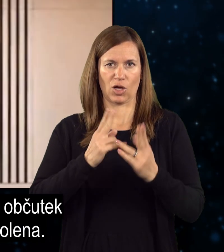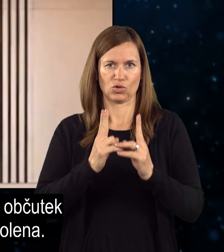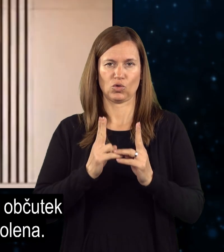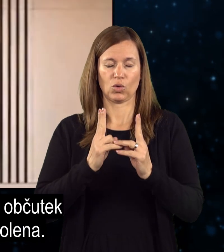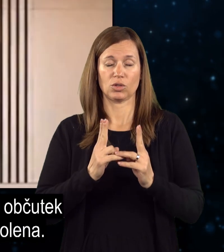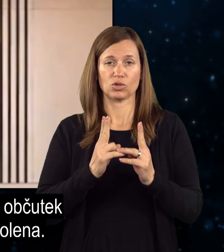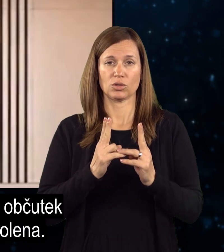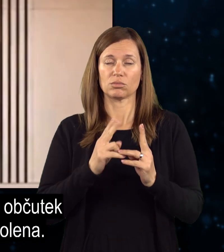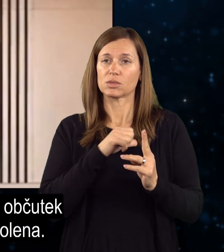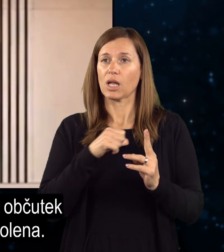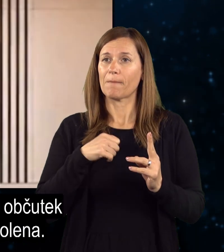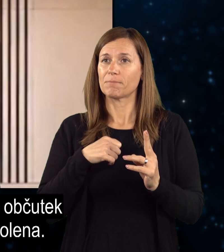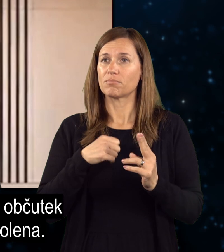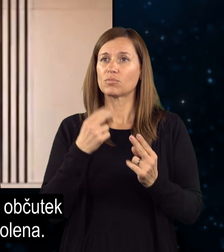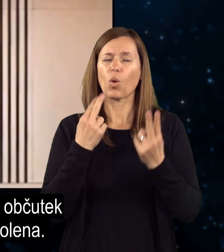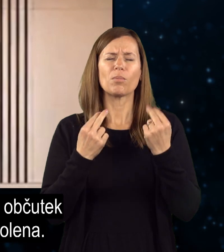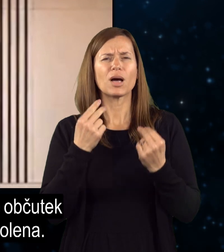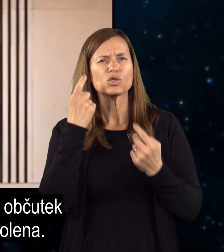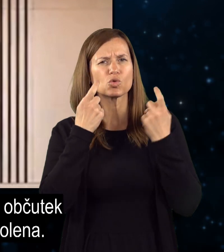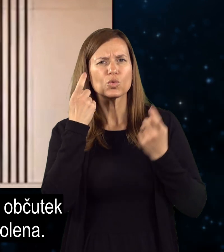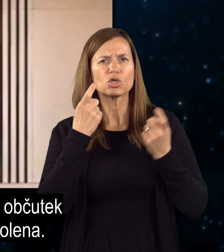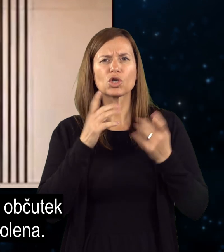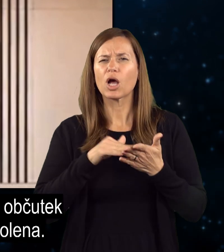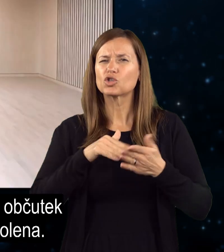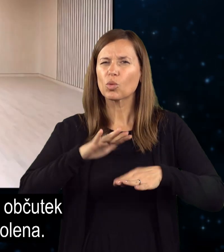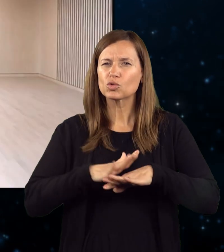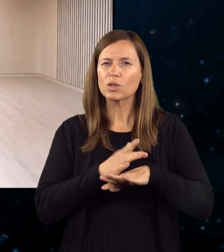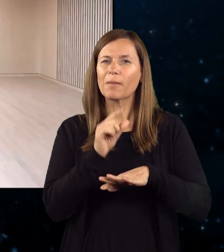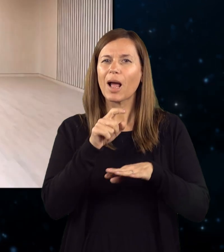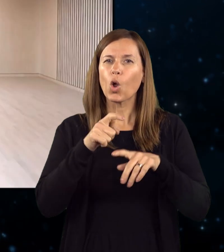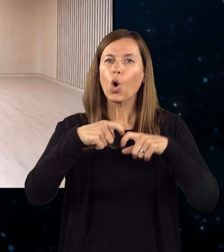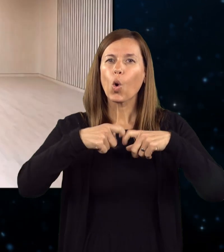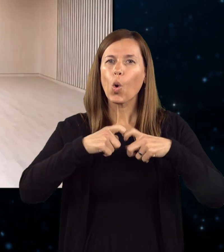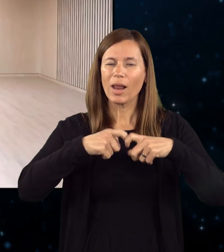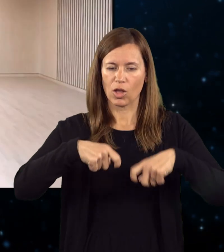Opazuješ, kakšen je občutek in nežno pokrčaš kolena.